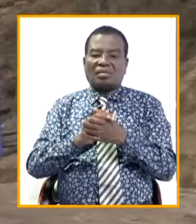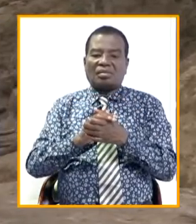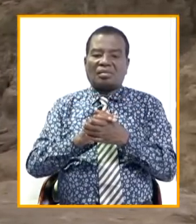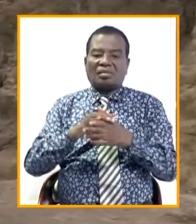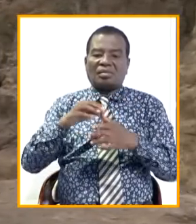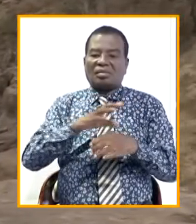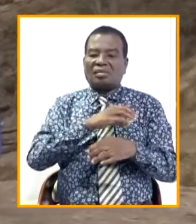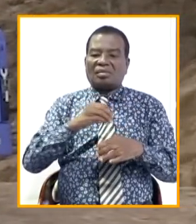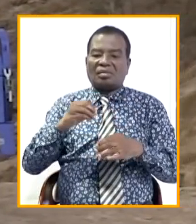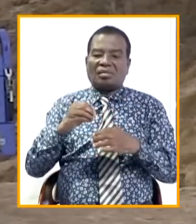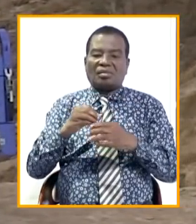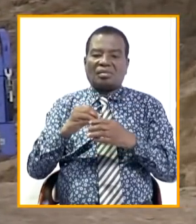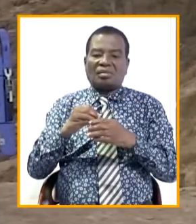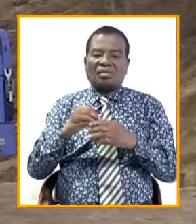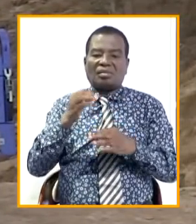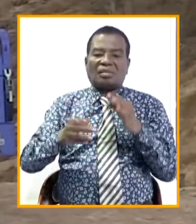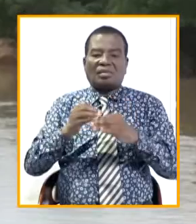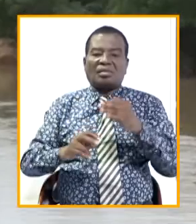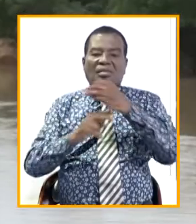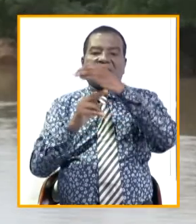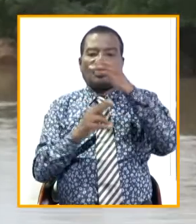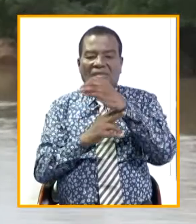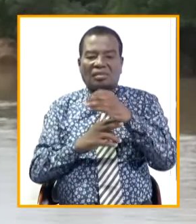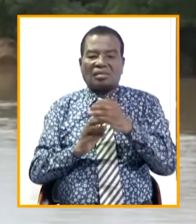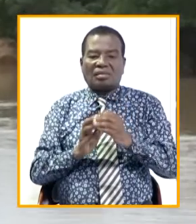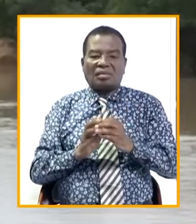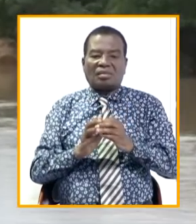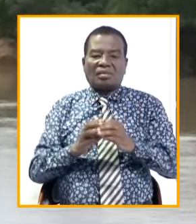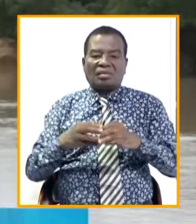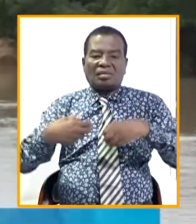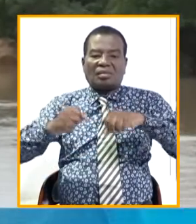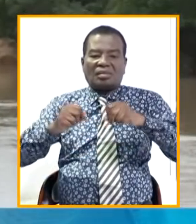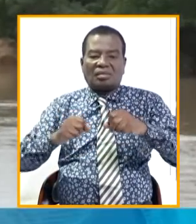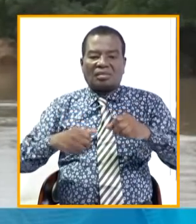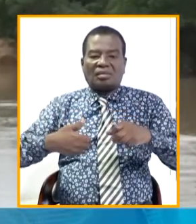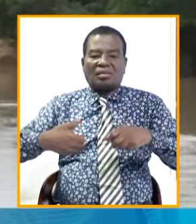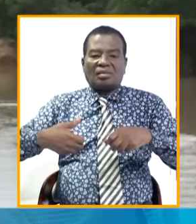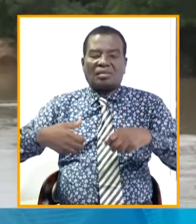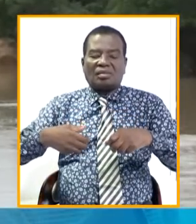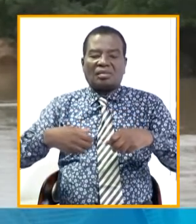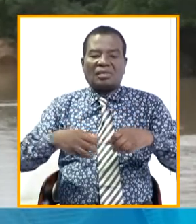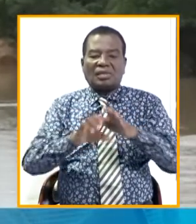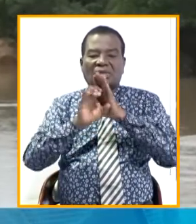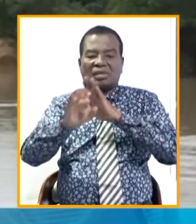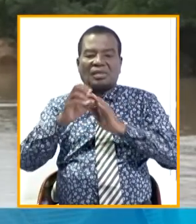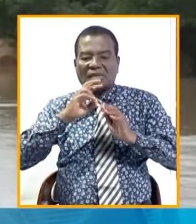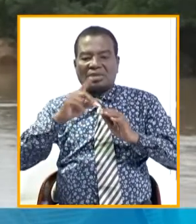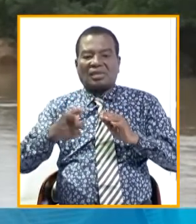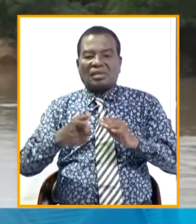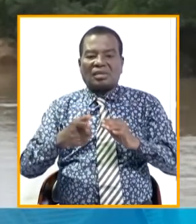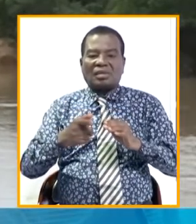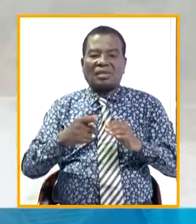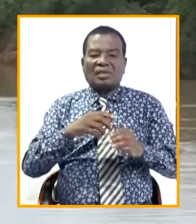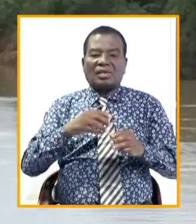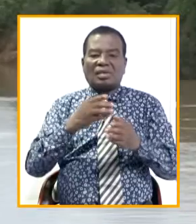Bobo-Dioulasso, Escabo. S'il y a pont, les camions même vont sortir vers là, ça va trouver que l'État ivoirien est là, ça va rendre